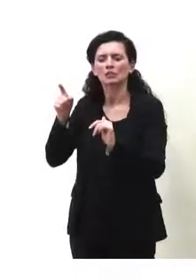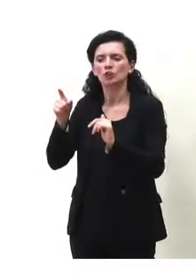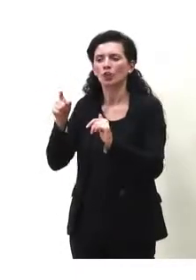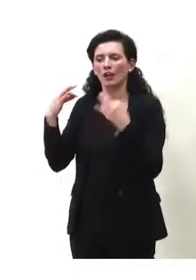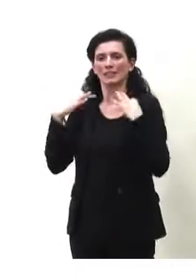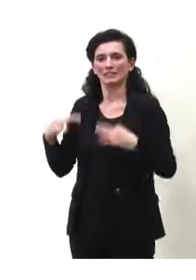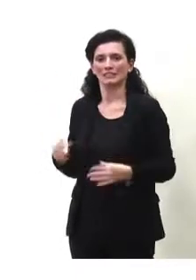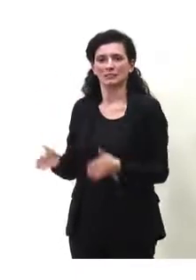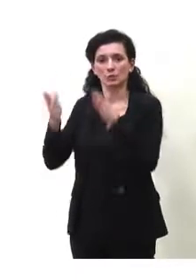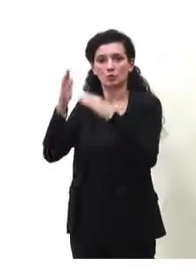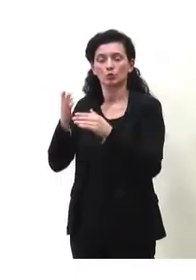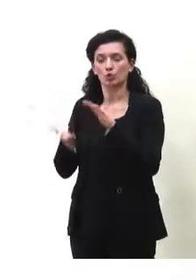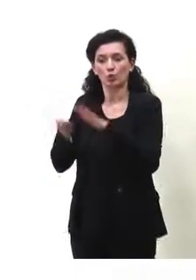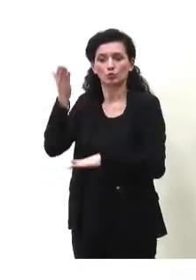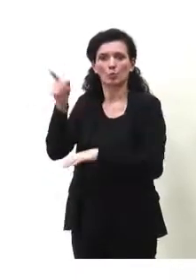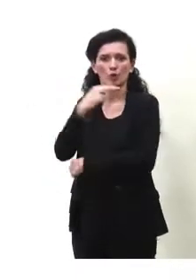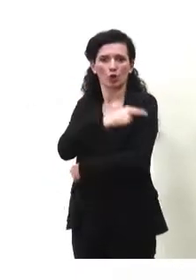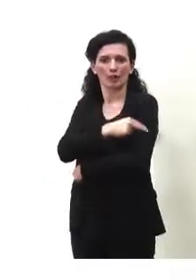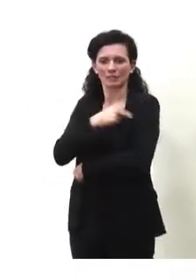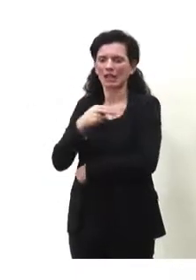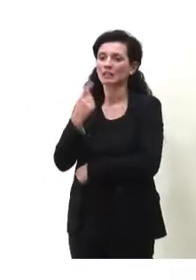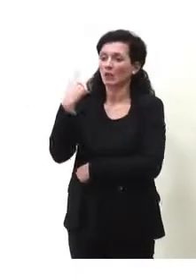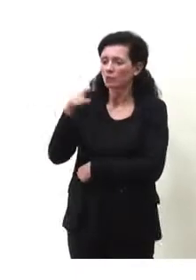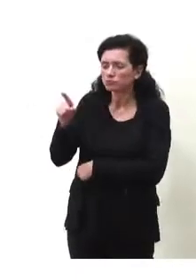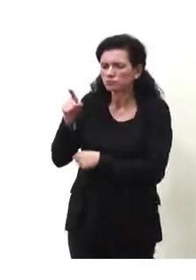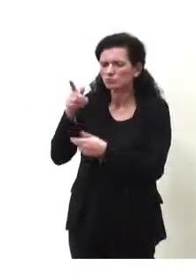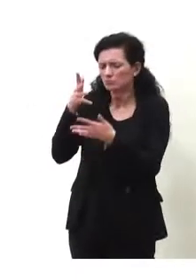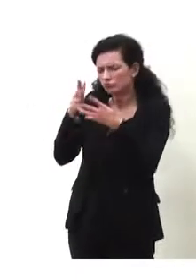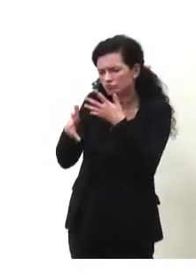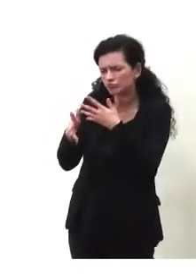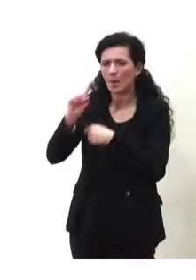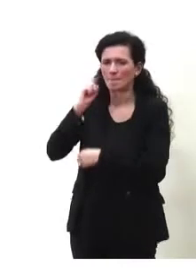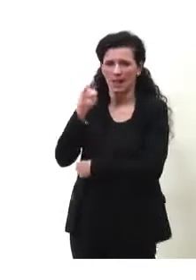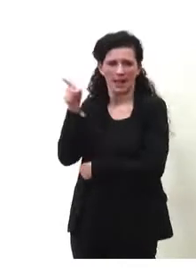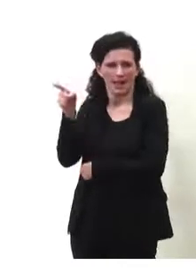Quindi è tutto pubblicato, per approfondire basta andare là.